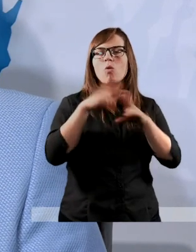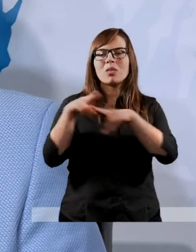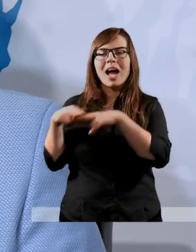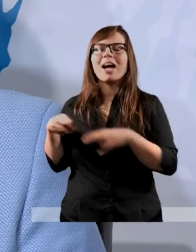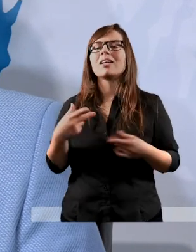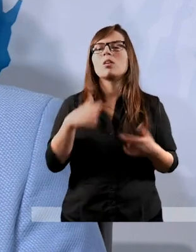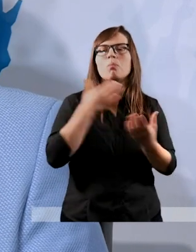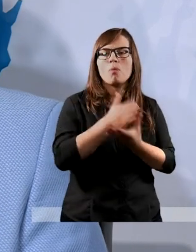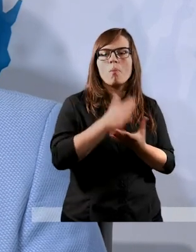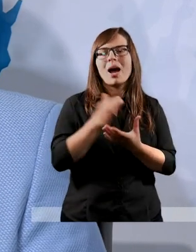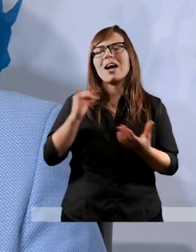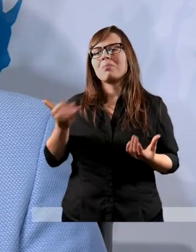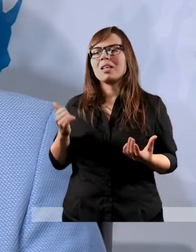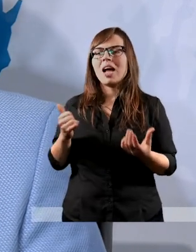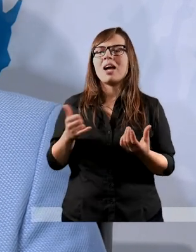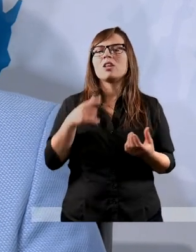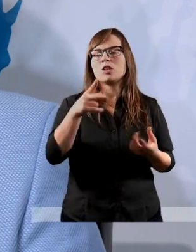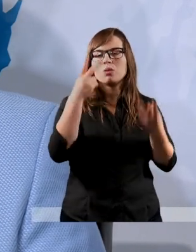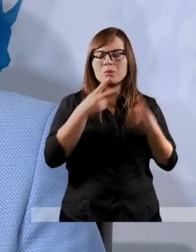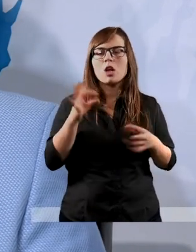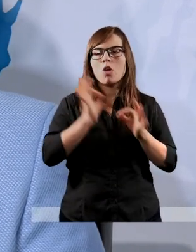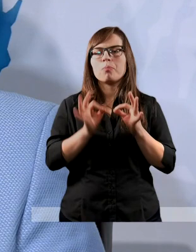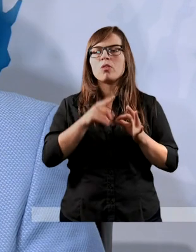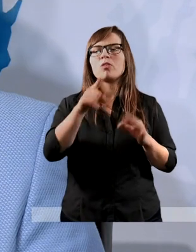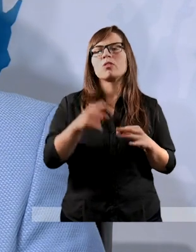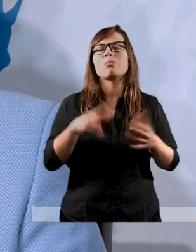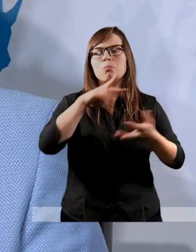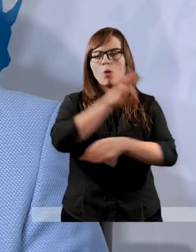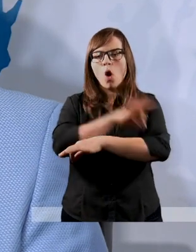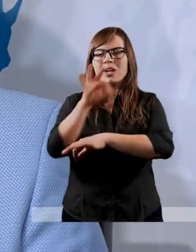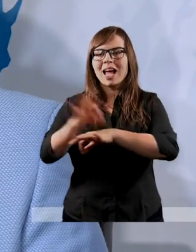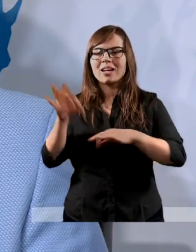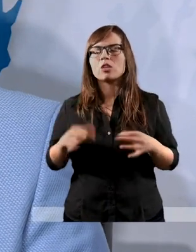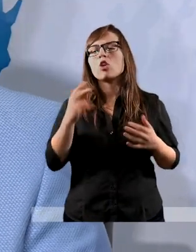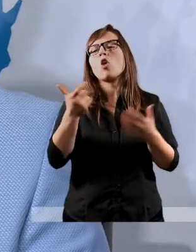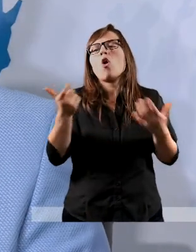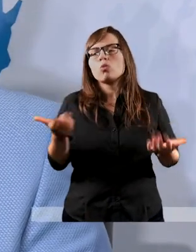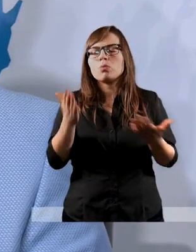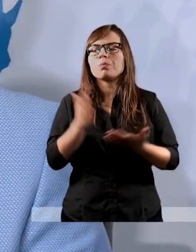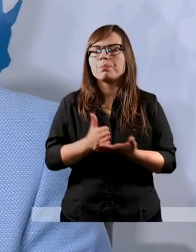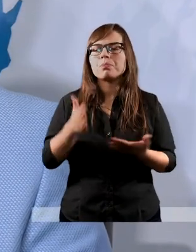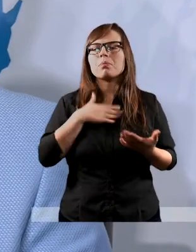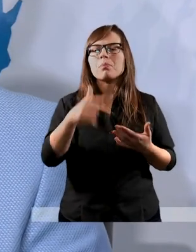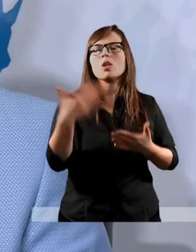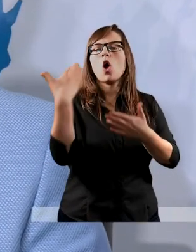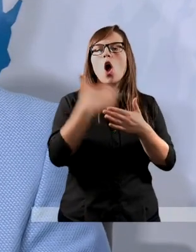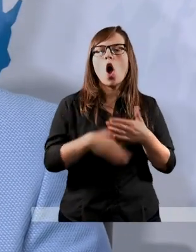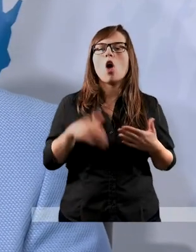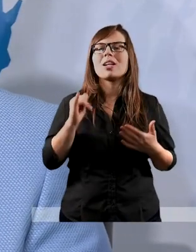fundacji Pomagamy Leczyć. Przeczytasz o szczegółach w projekcie trzecim. No cóż, mam tutaj